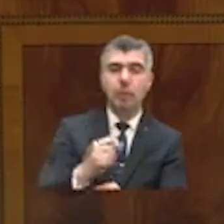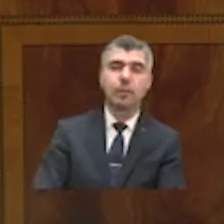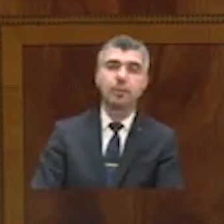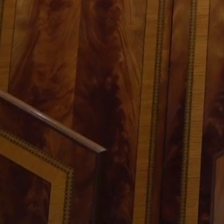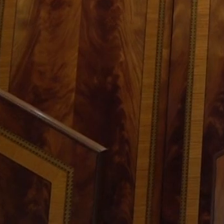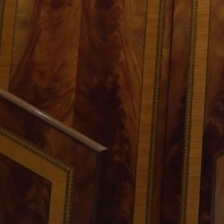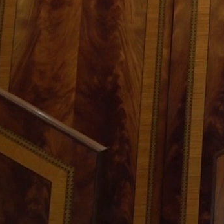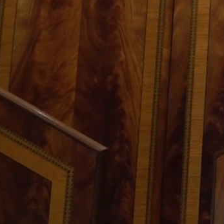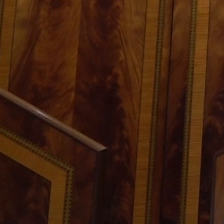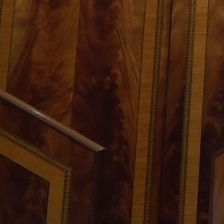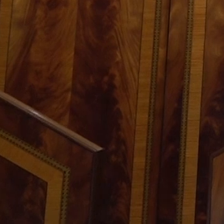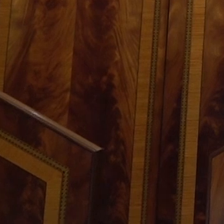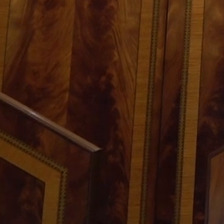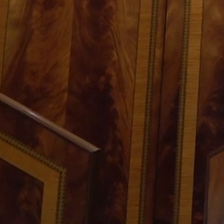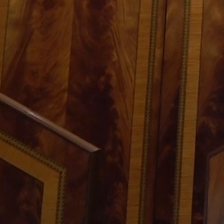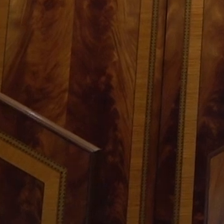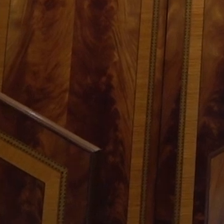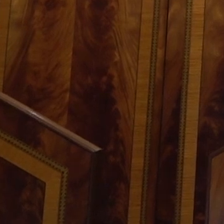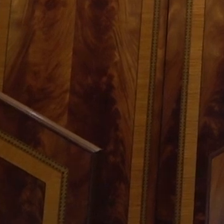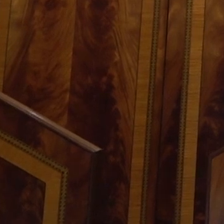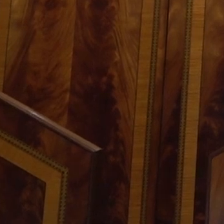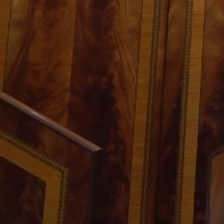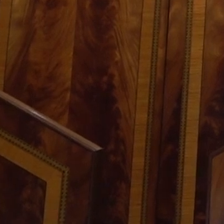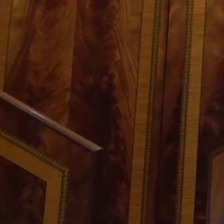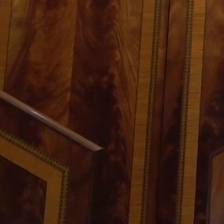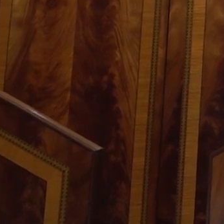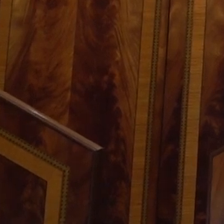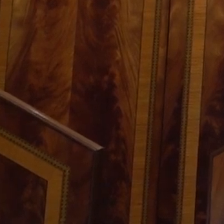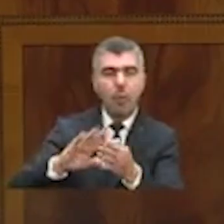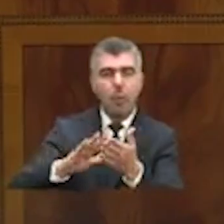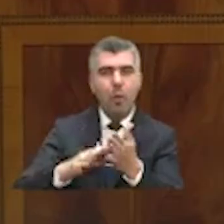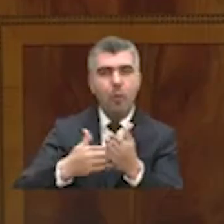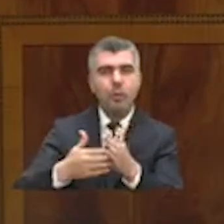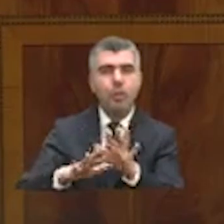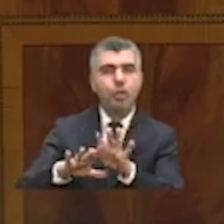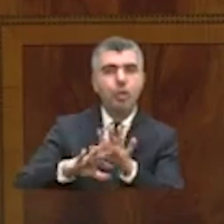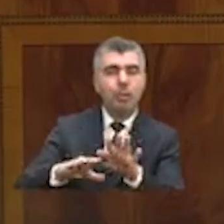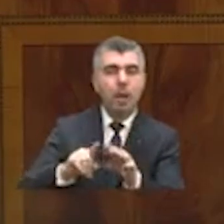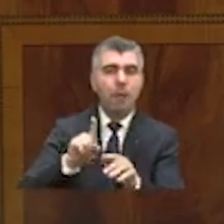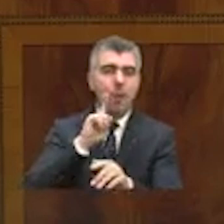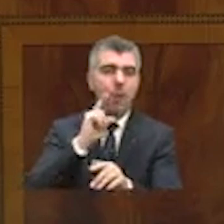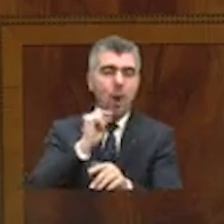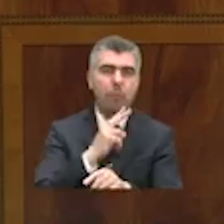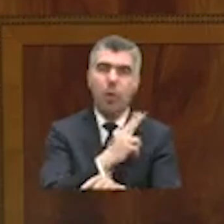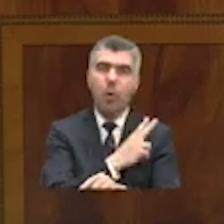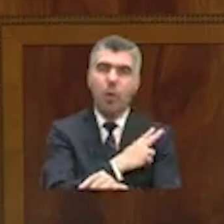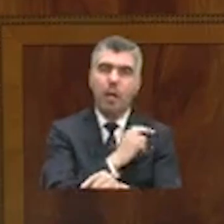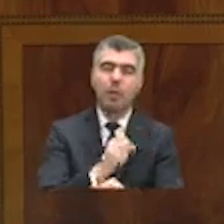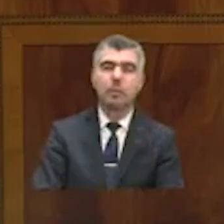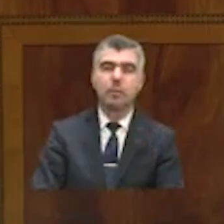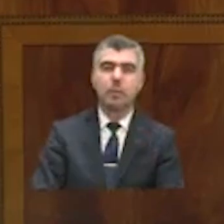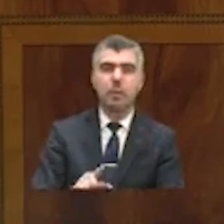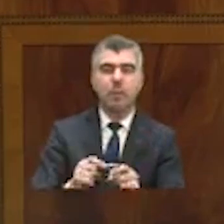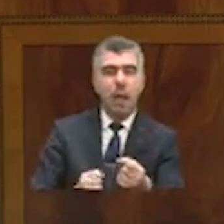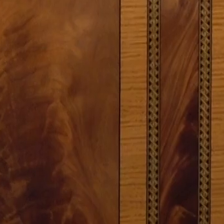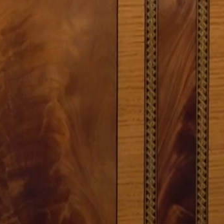وهذا تعبر على رغبة باش تحسين هذه الأوضاع الاجتماعية ديال الرجال ونساء التعليم اللي يمكن